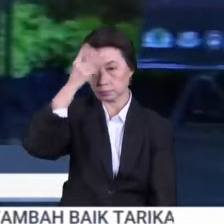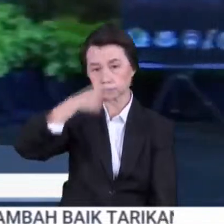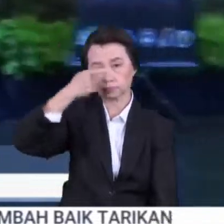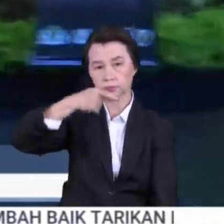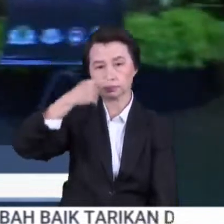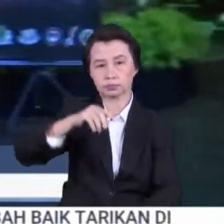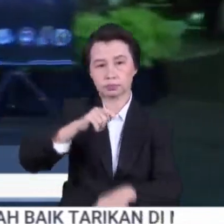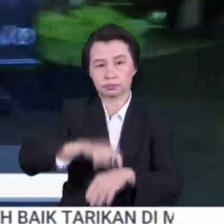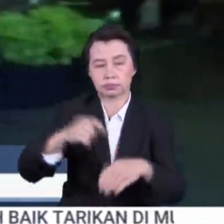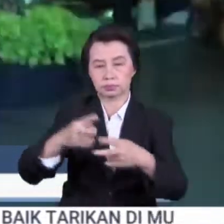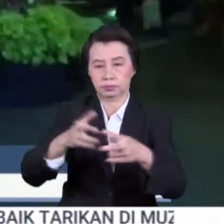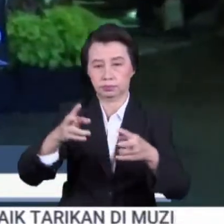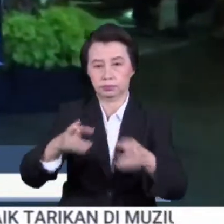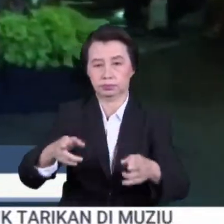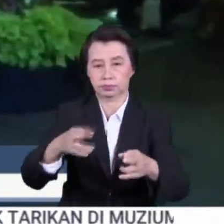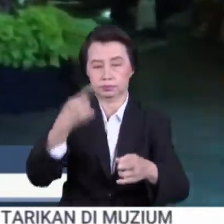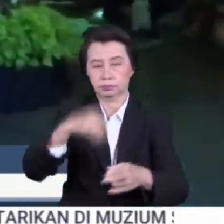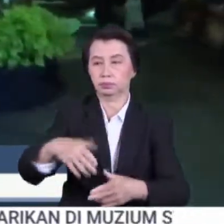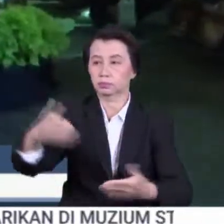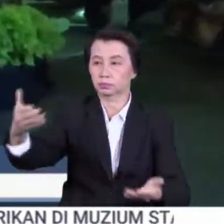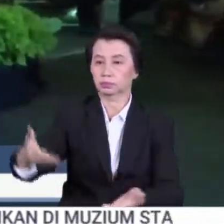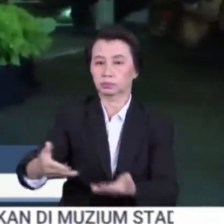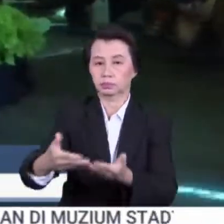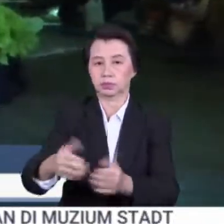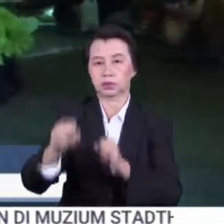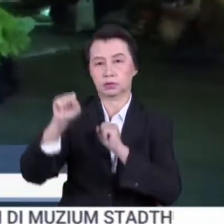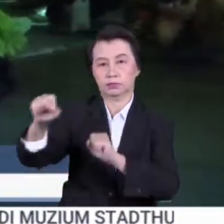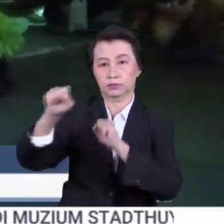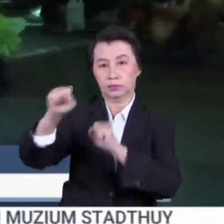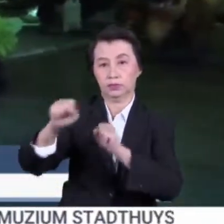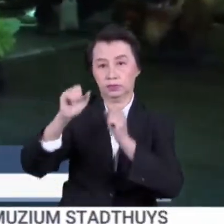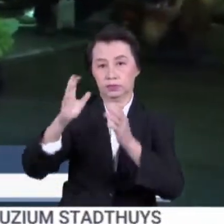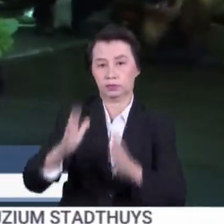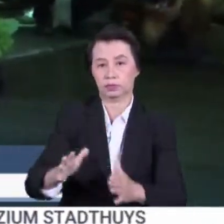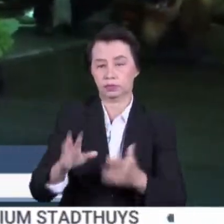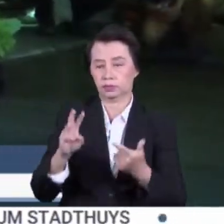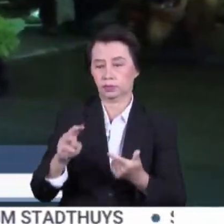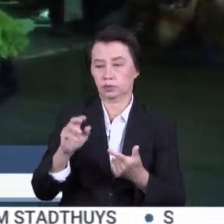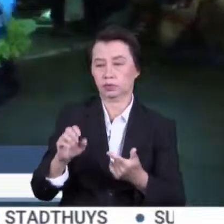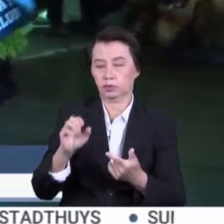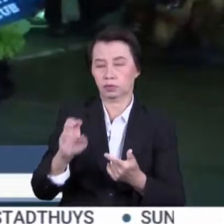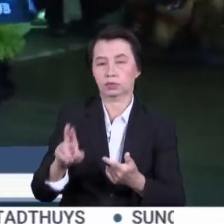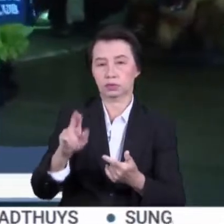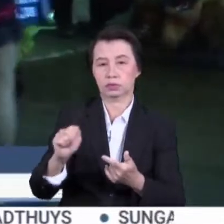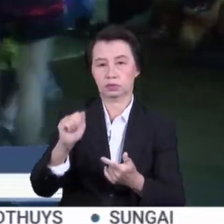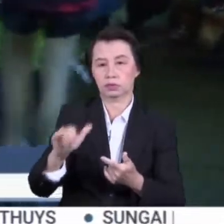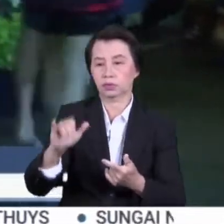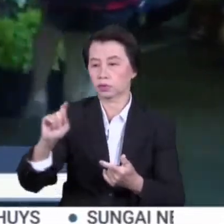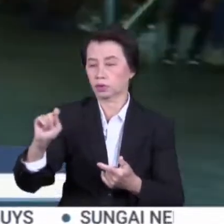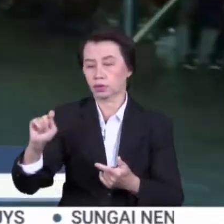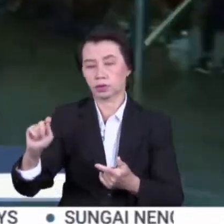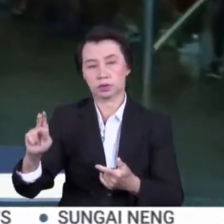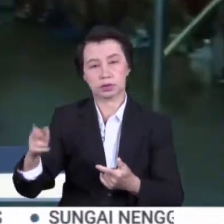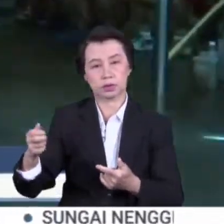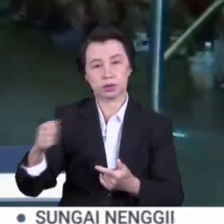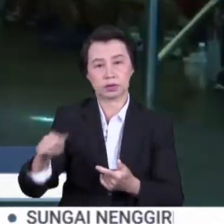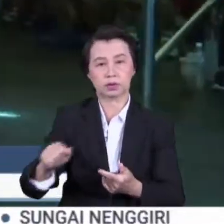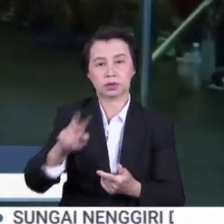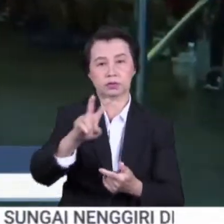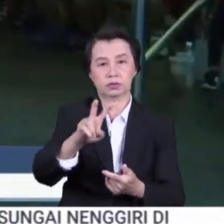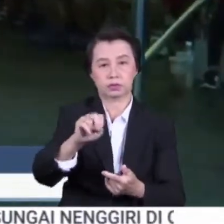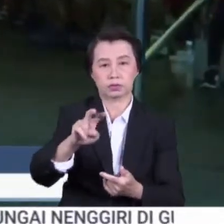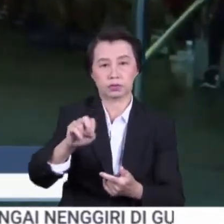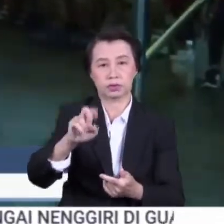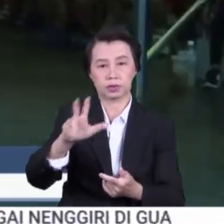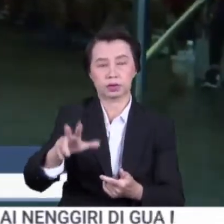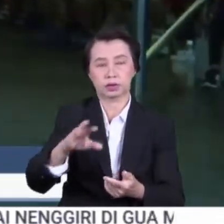demikian semasa merasmikan sesi memperkenalkan fighter kejohanan Muay Thai Piala TYT Sarawak 2023 di tebingan